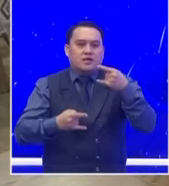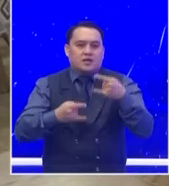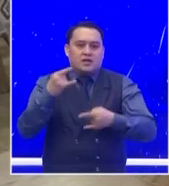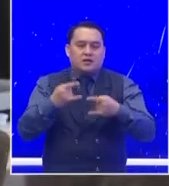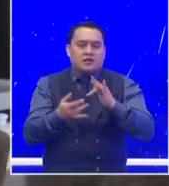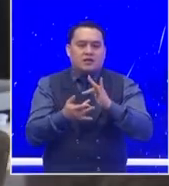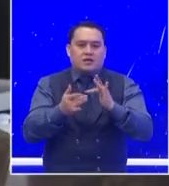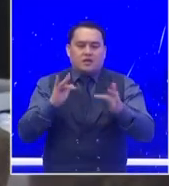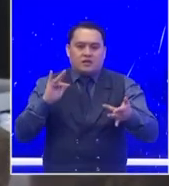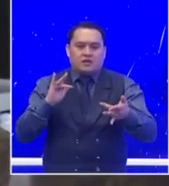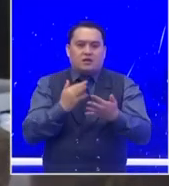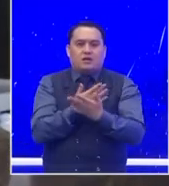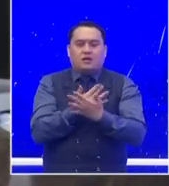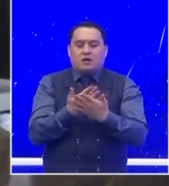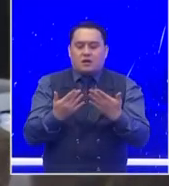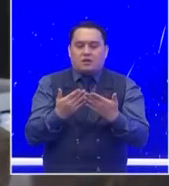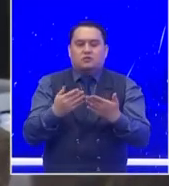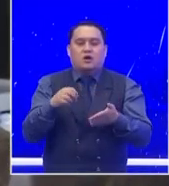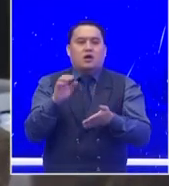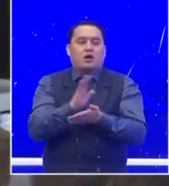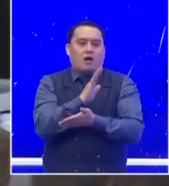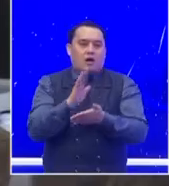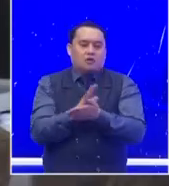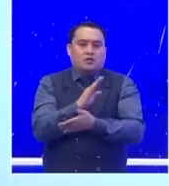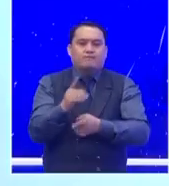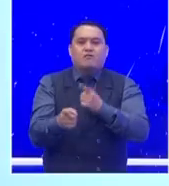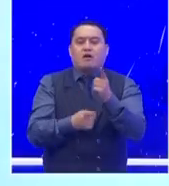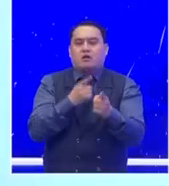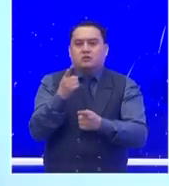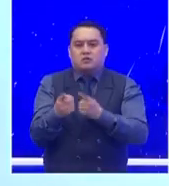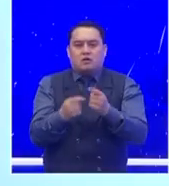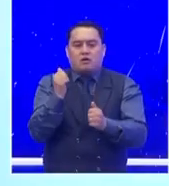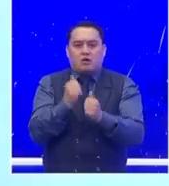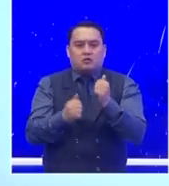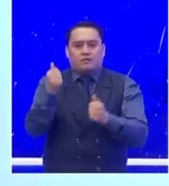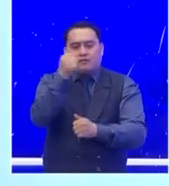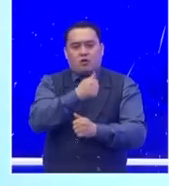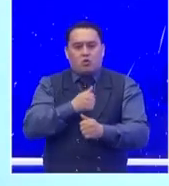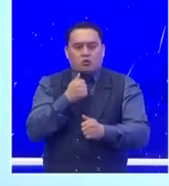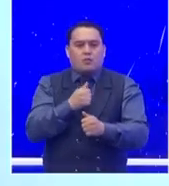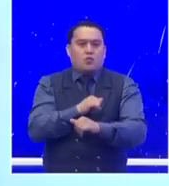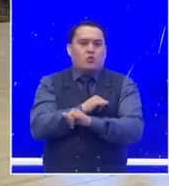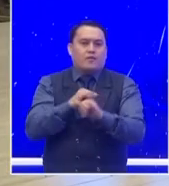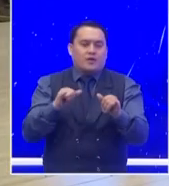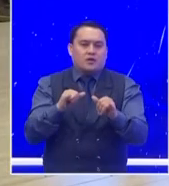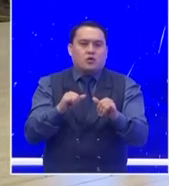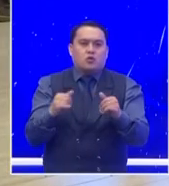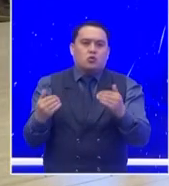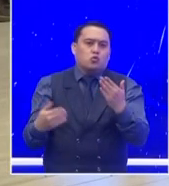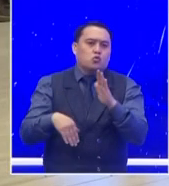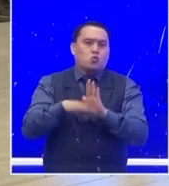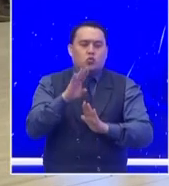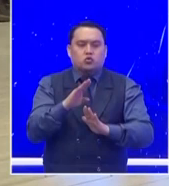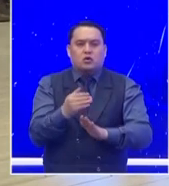информационные агентства, интернет-порталы, печатные СМИ преобразуют работу по востребованности аудитории и контента. Как выйти в рейтинге в топ